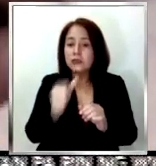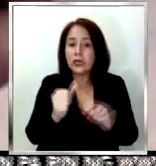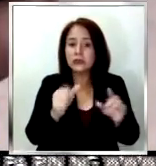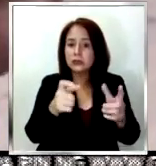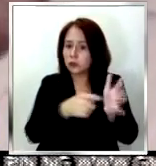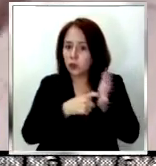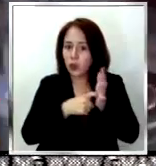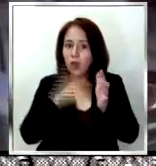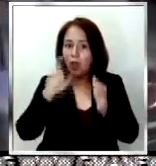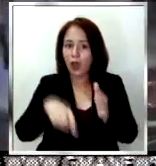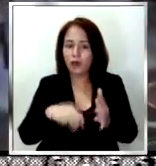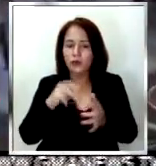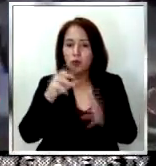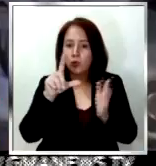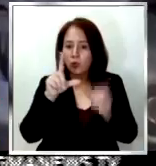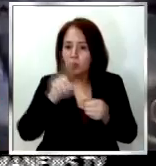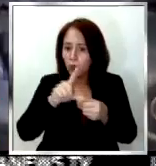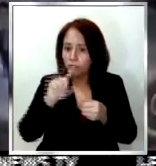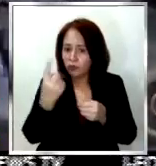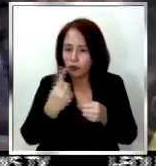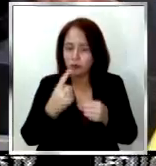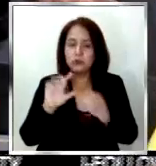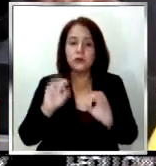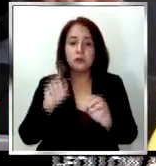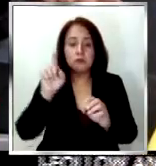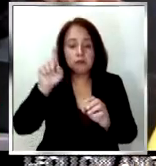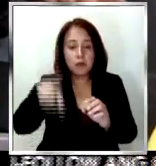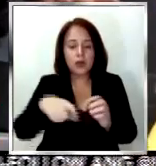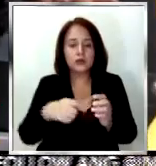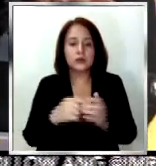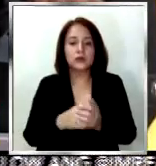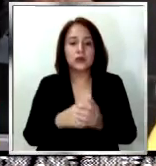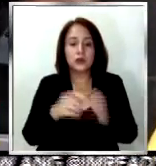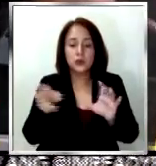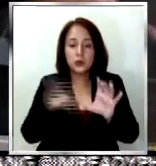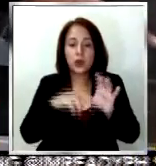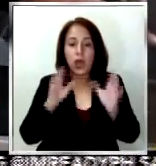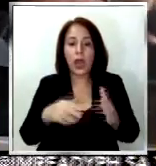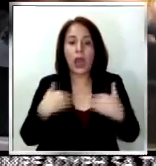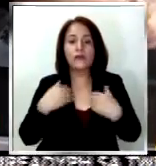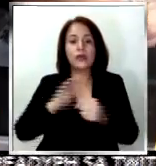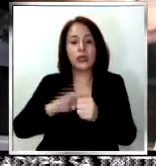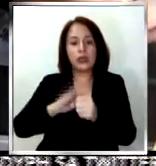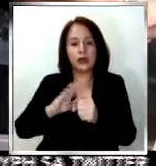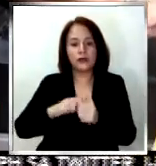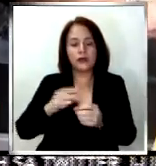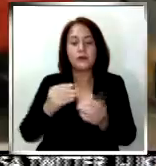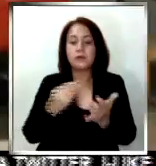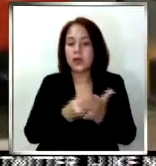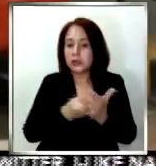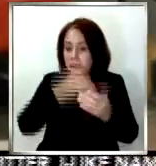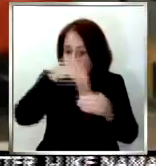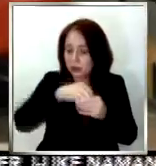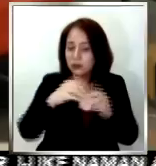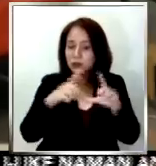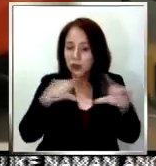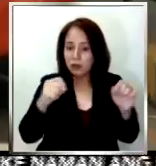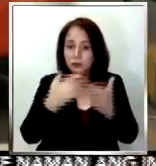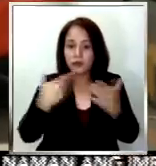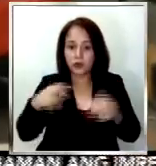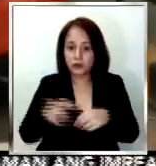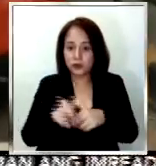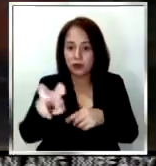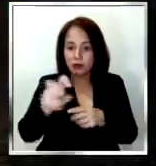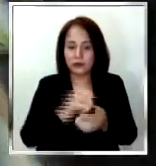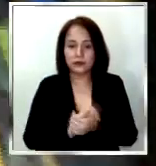load, pero dapat daw siguraduhin ng mga pasahero na mayroong sapat na pondo sa kanilang card bago bumiyahe. Katrina